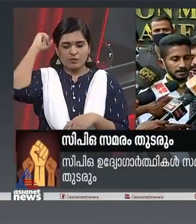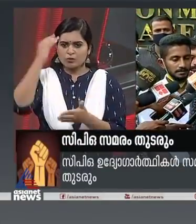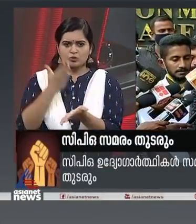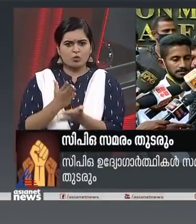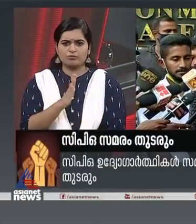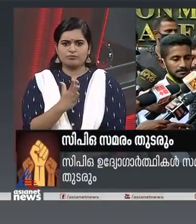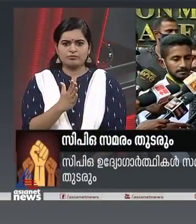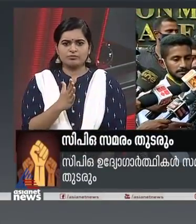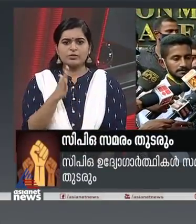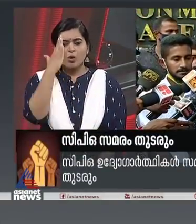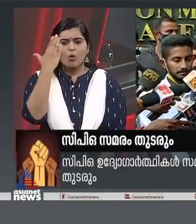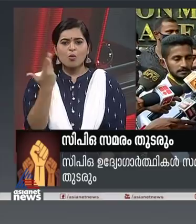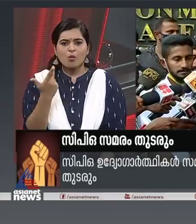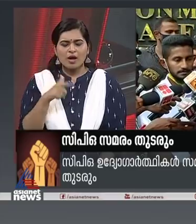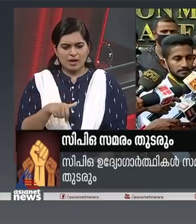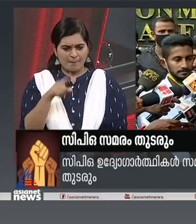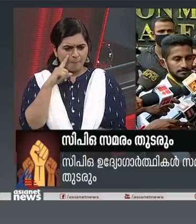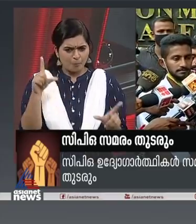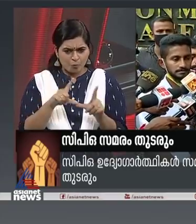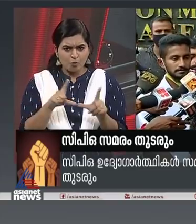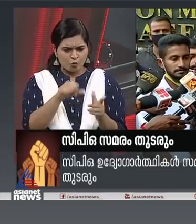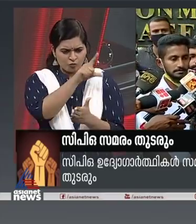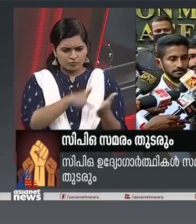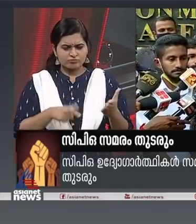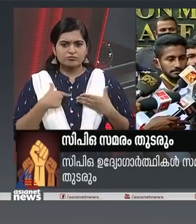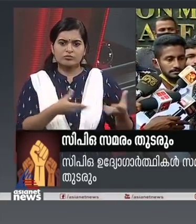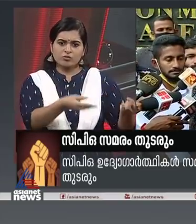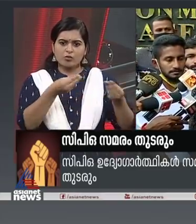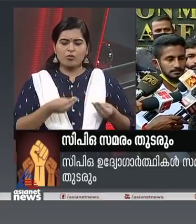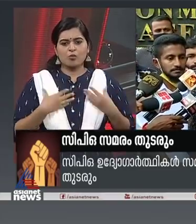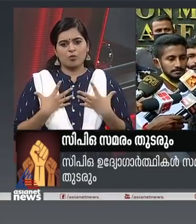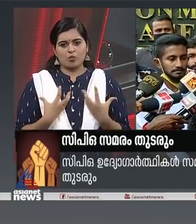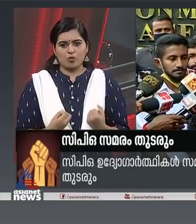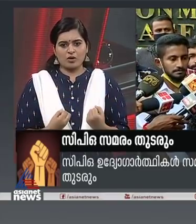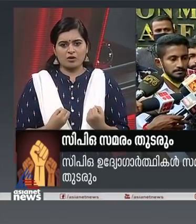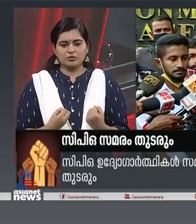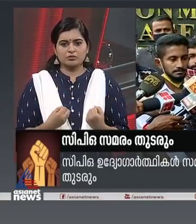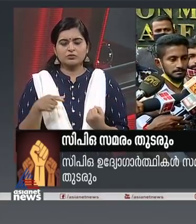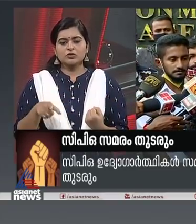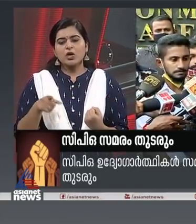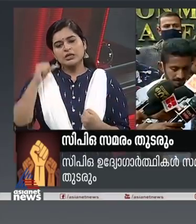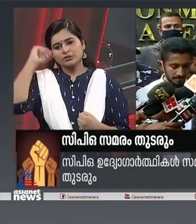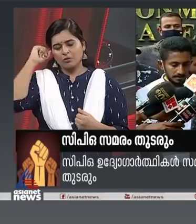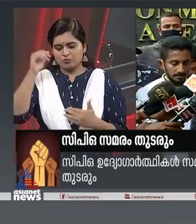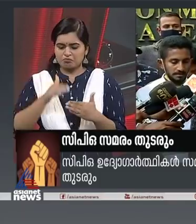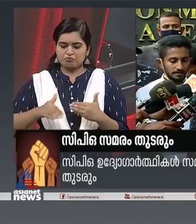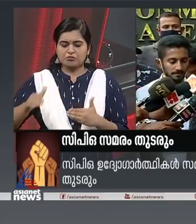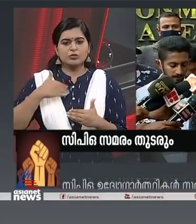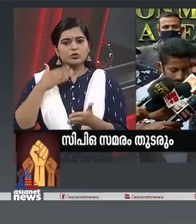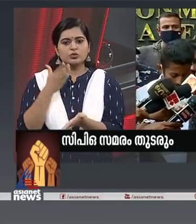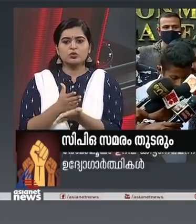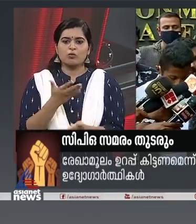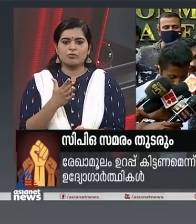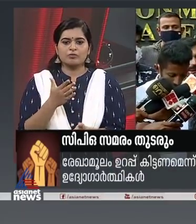ഞങ്ങൾക്ക് രേഖാമൂലമുള്ള ഒരു ഉറപ്പ് ആയിട്ടുള്ള രീതിയിലുള്ള ഒരു നടപടിക്രമങ്ങൾ ഉണ്ടായിട്ടില്ല. അതുകൊണ്ട് തന്നെ സമരം ശക്തമായി തന്നെ തുടരും. ഞങ്ങൾ പറഞ്ഞ